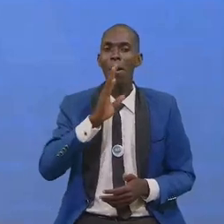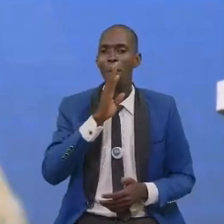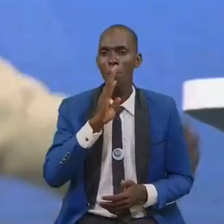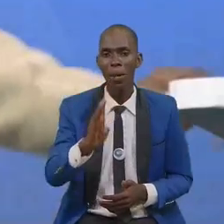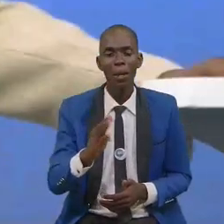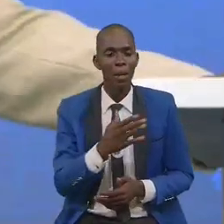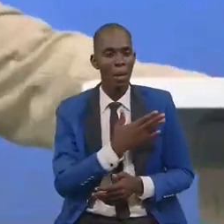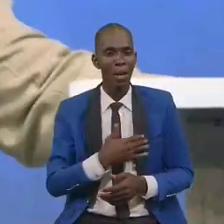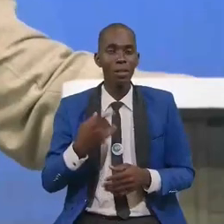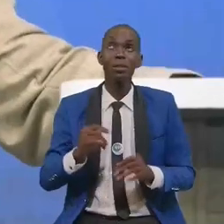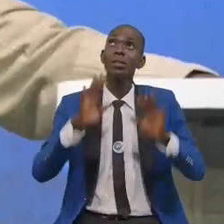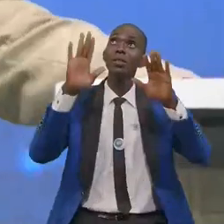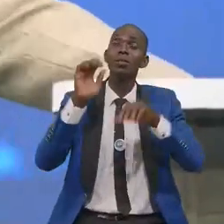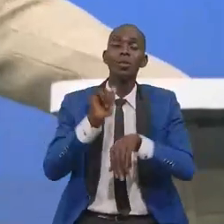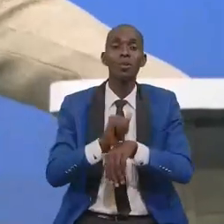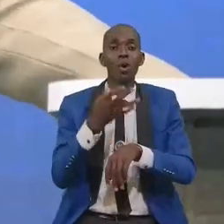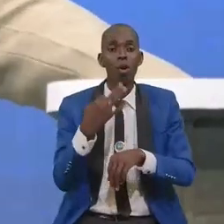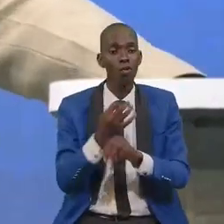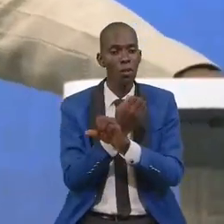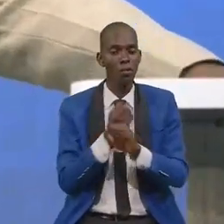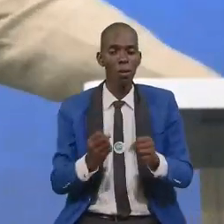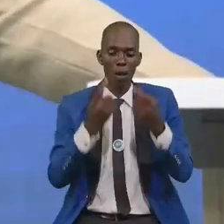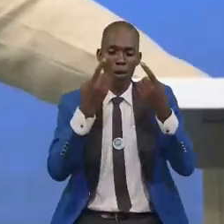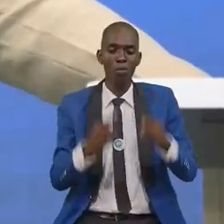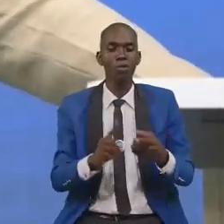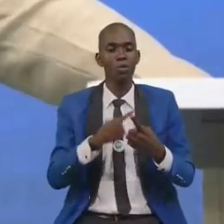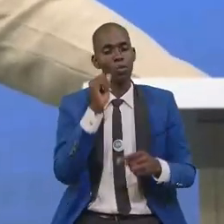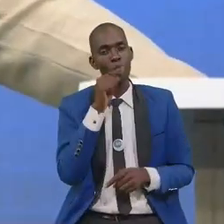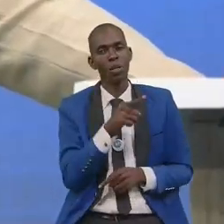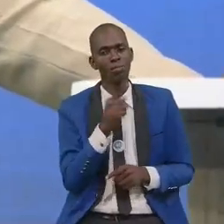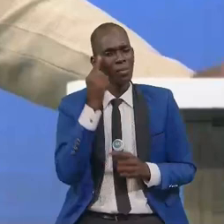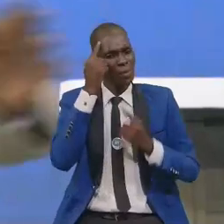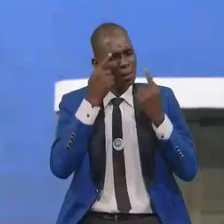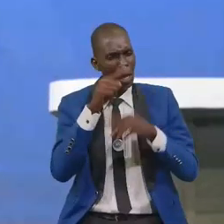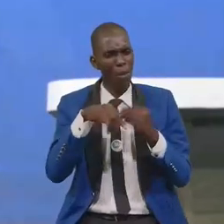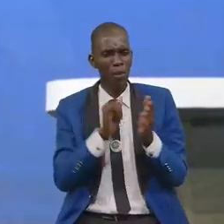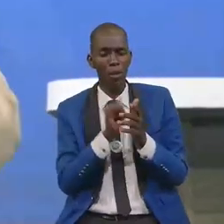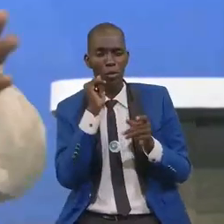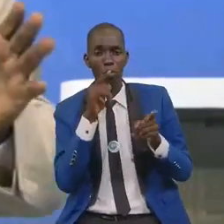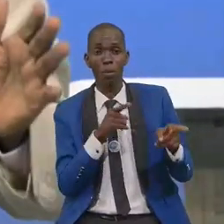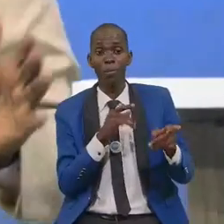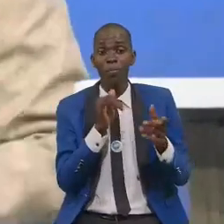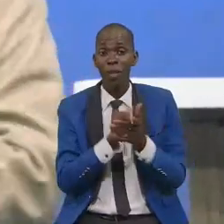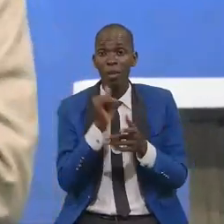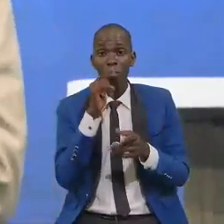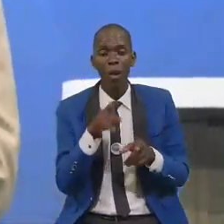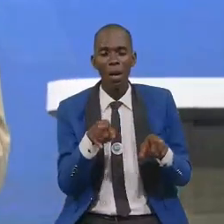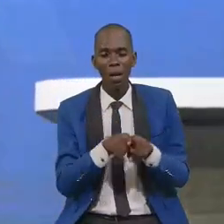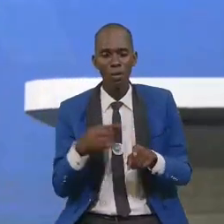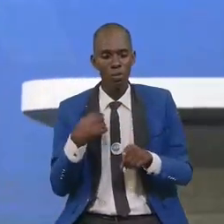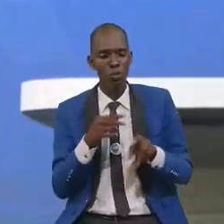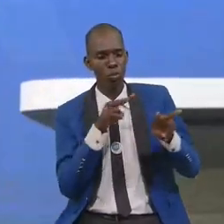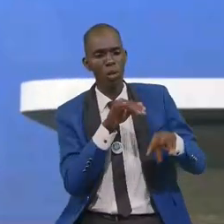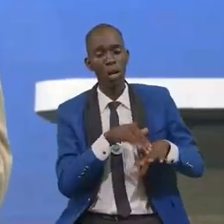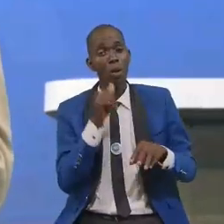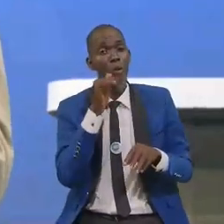le miracle du salut est venu penser à cette femme cette femme comme vous regardez son histoire